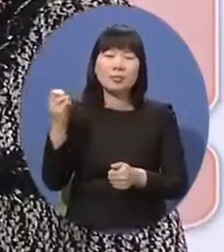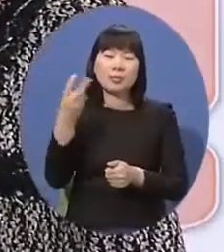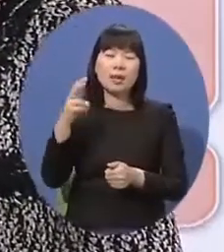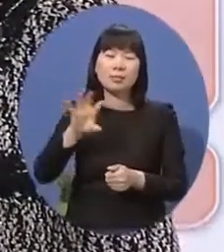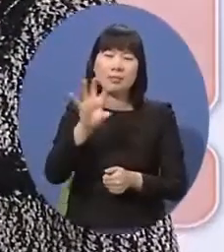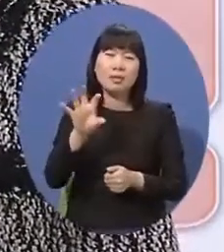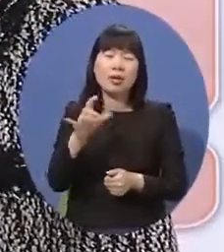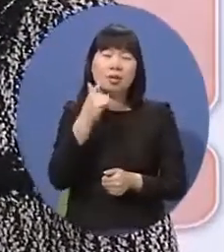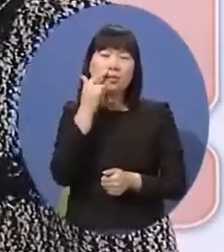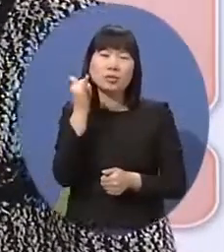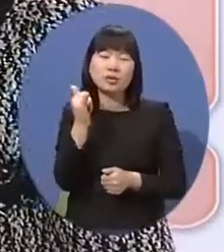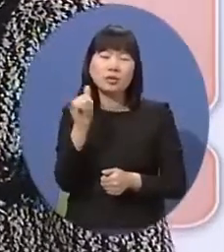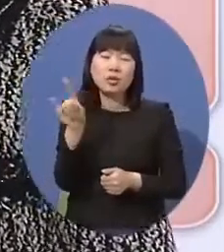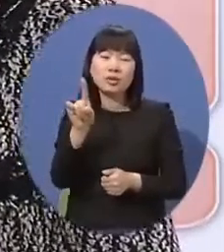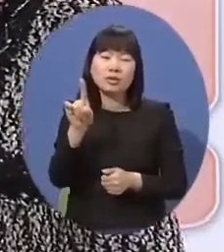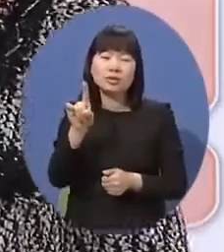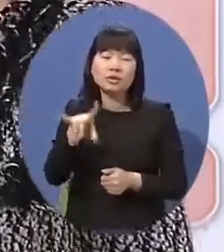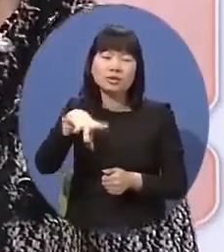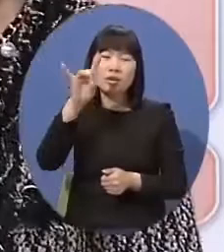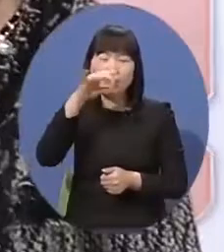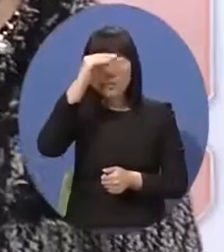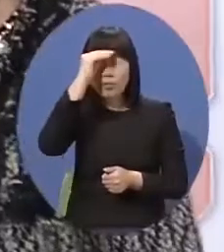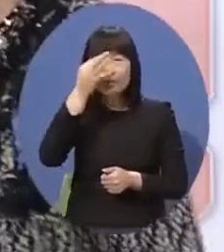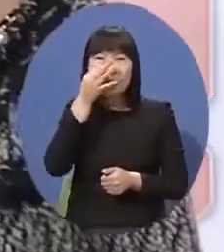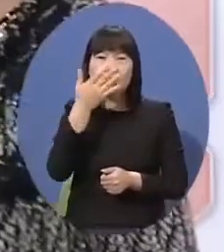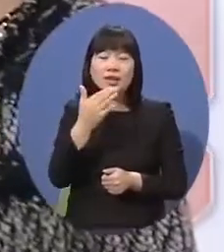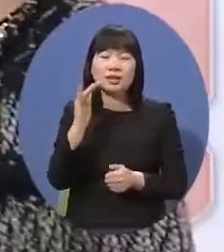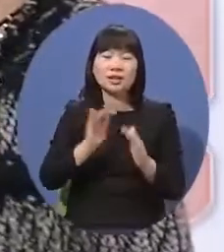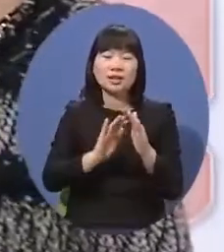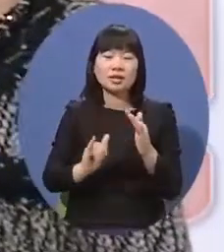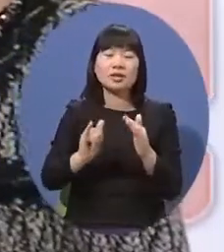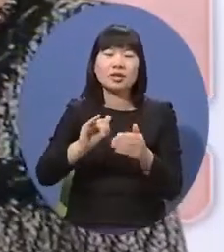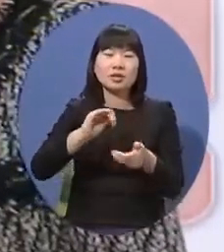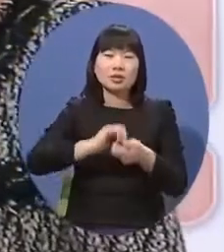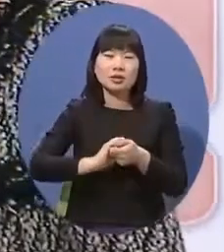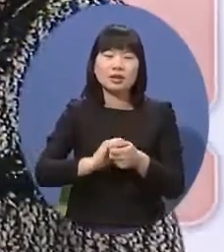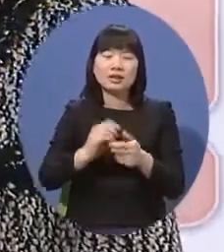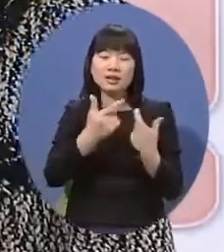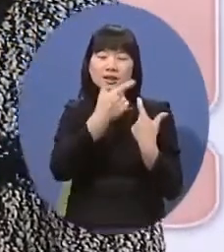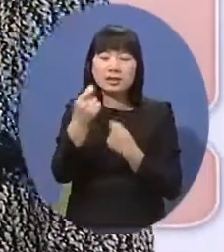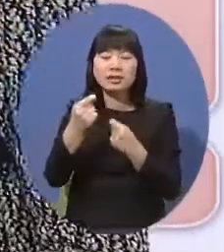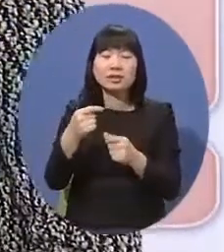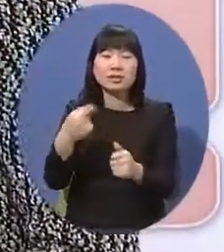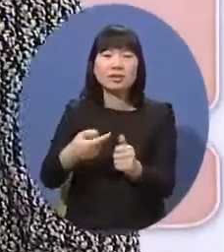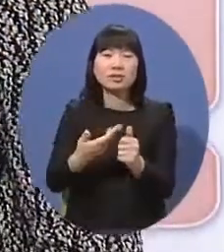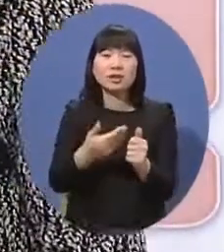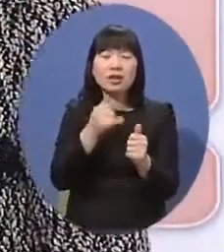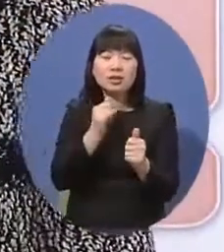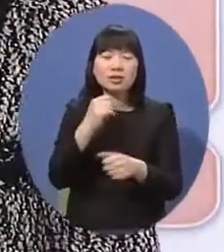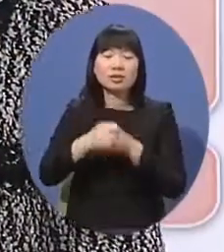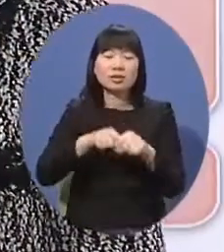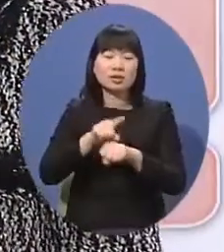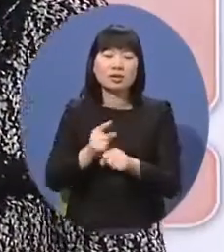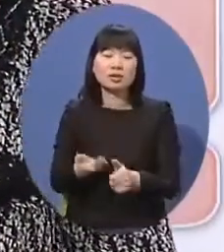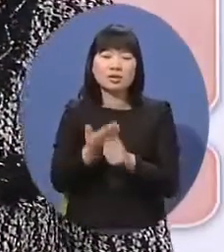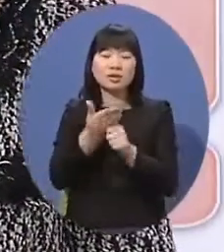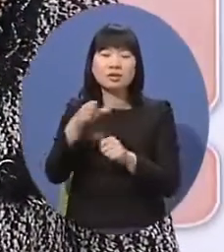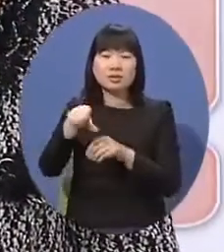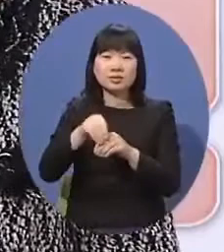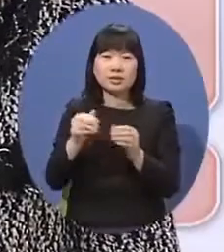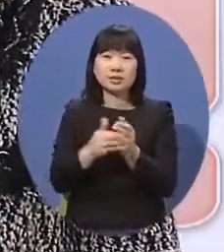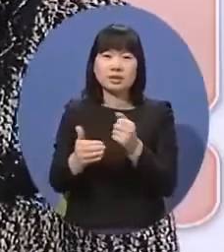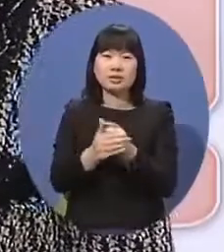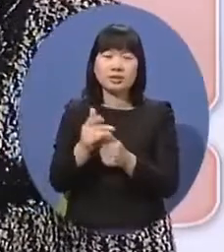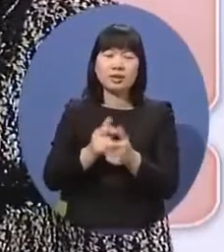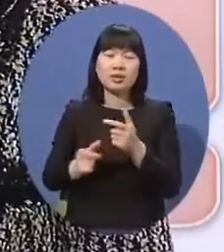반복적으로 부모님이 원서 모범 보이시고 가정 규칙 일관성 있게 지도하게 되면은 이게 이제 자율성이 습득되면서 더